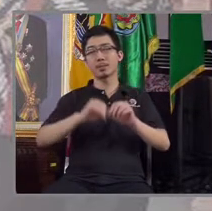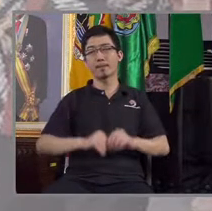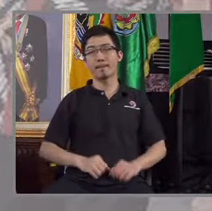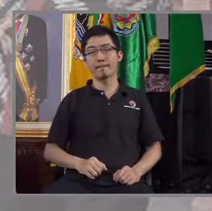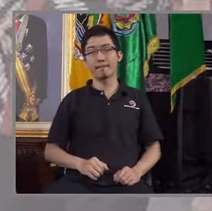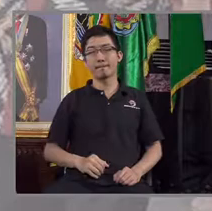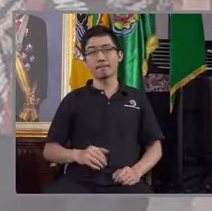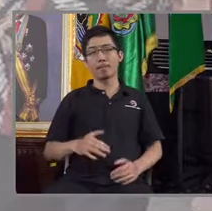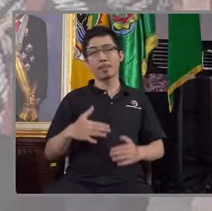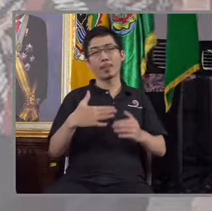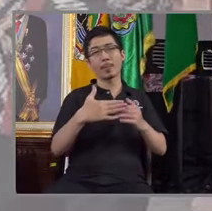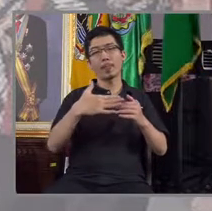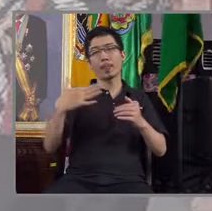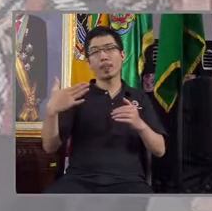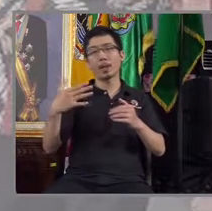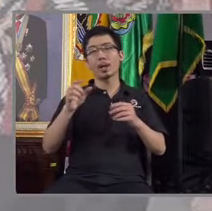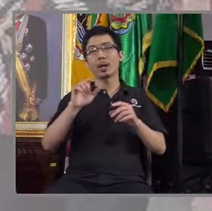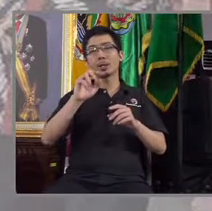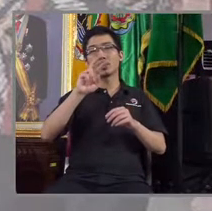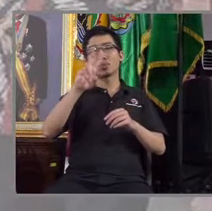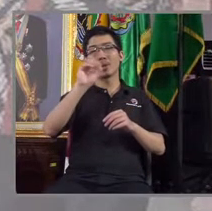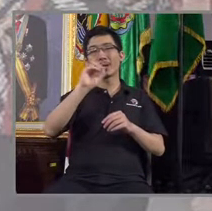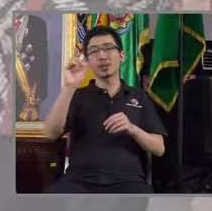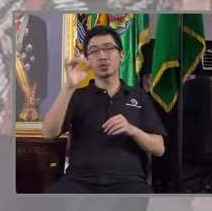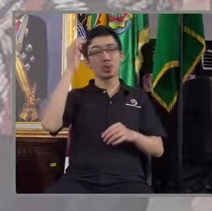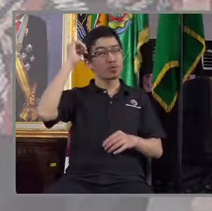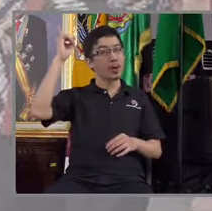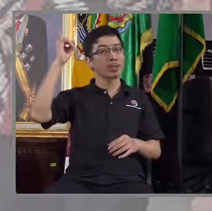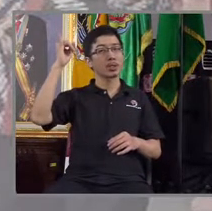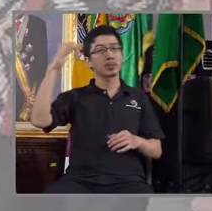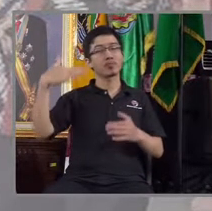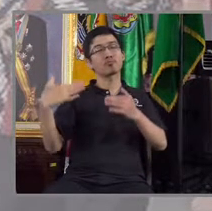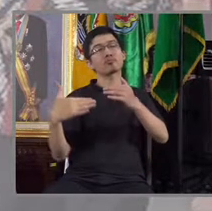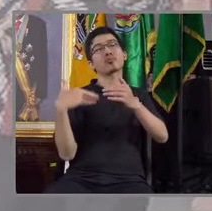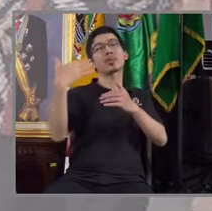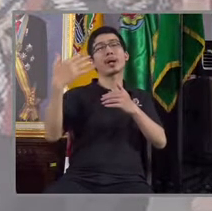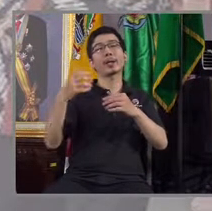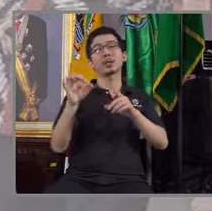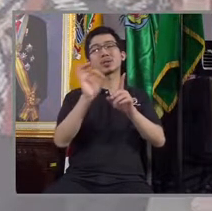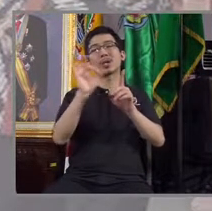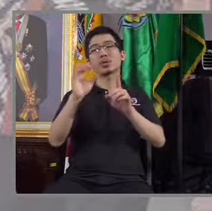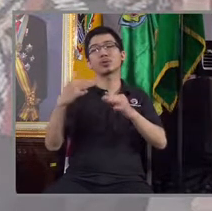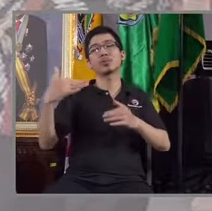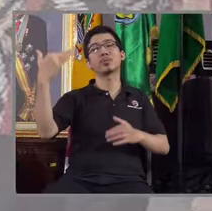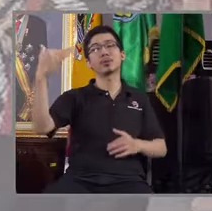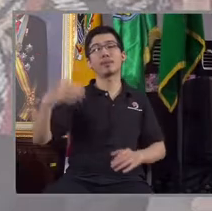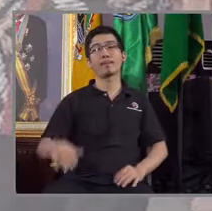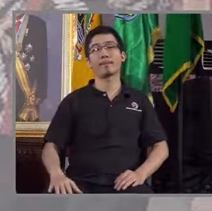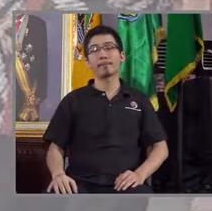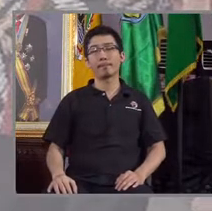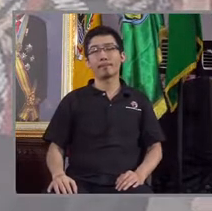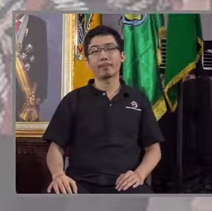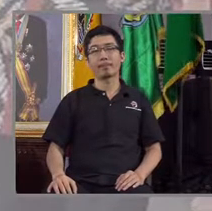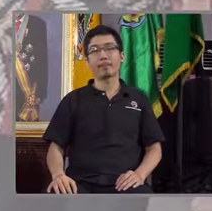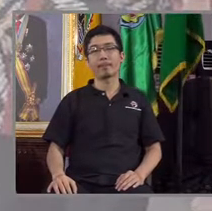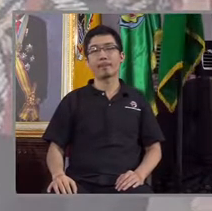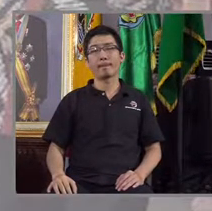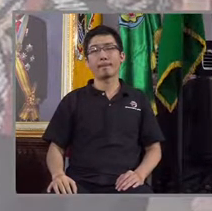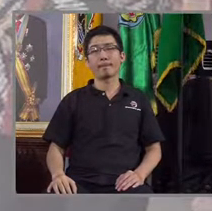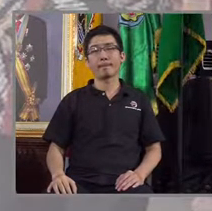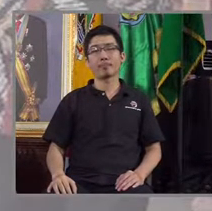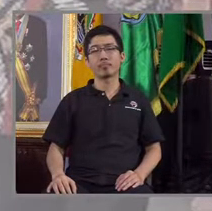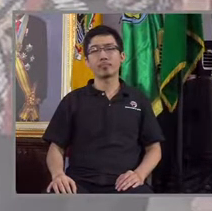sampai ke 200 inovasi. Jadi ada peningkatan yang cukup serius. Pada tahun